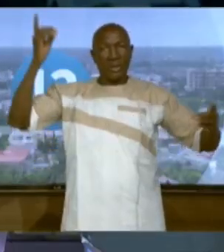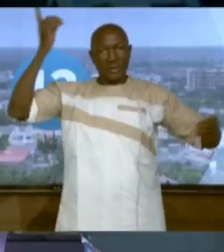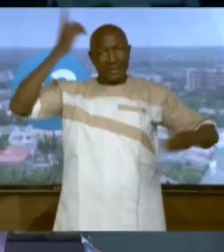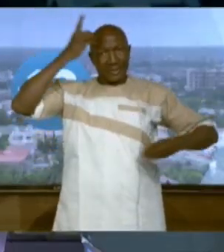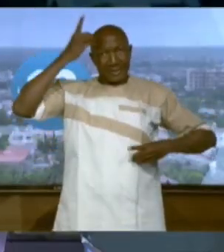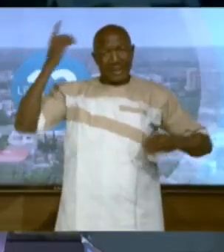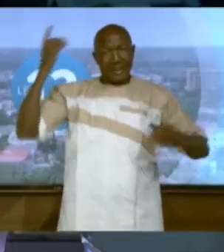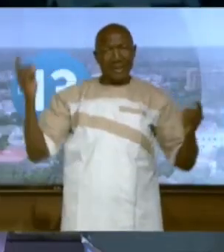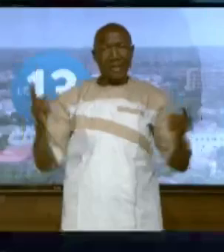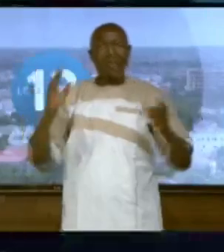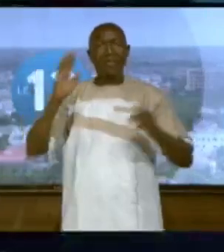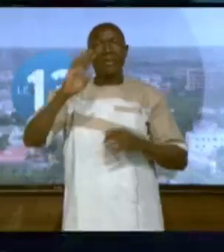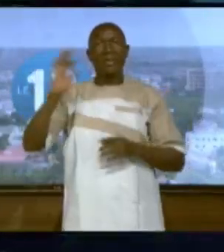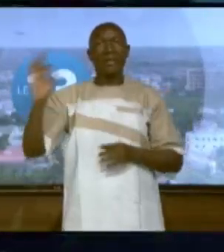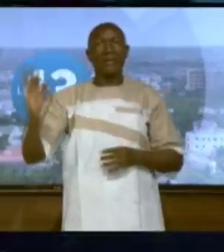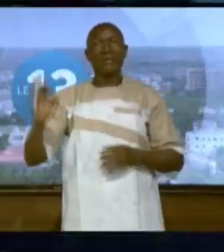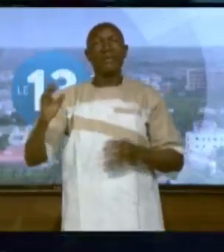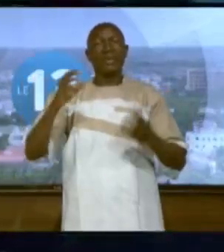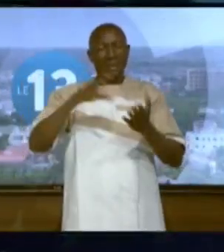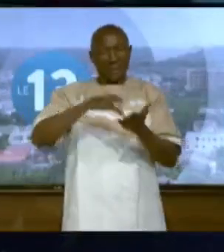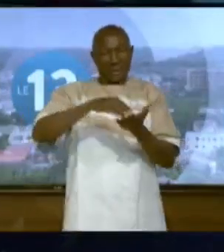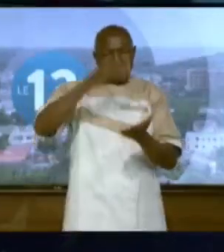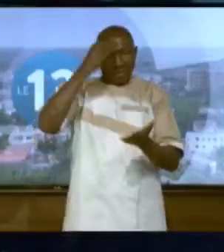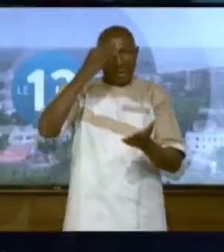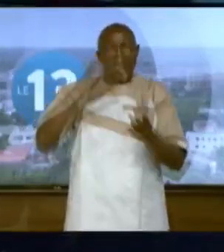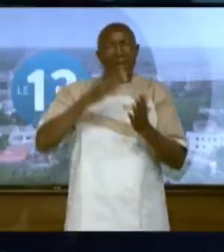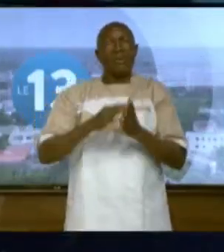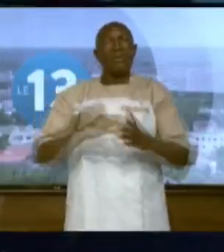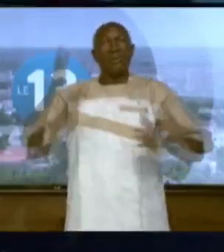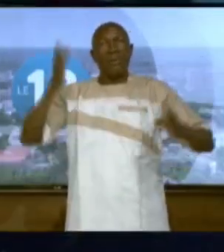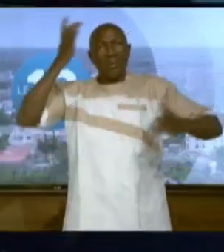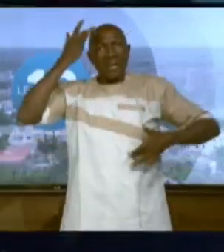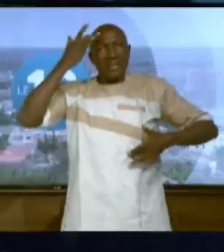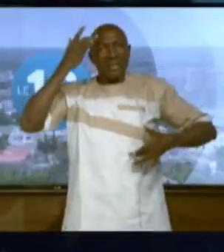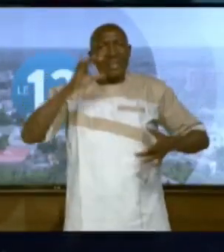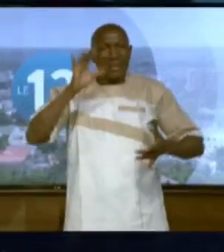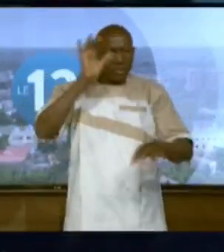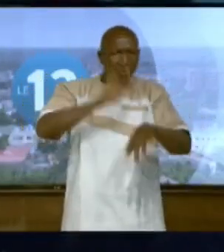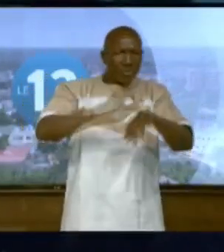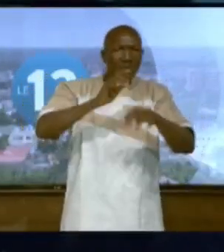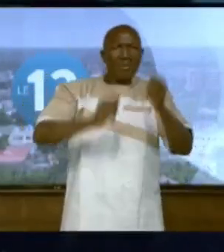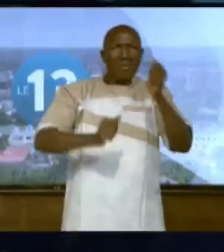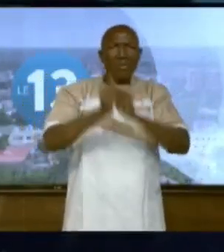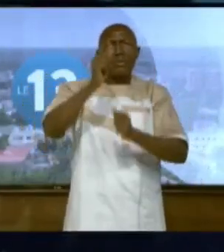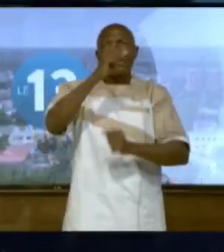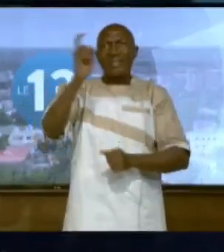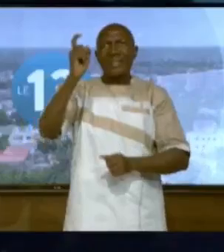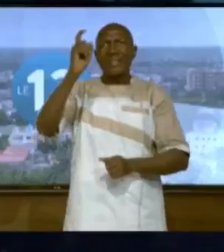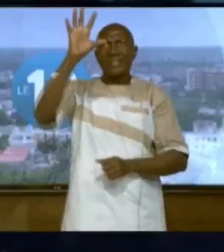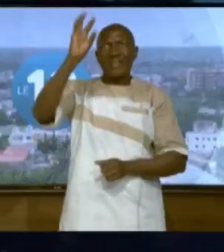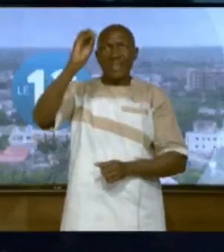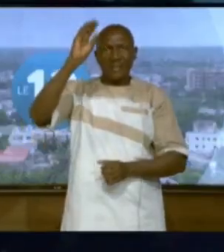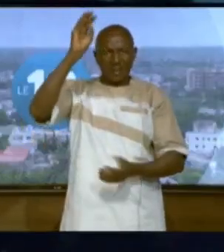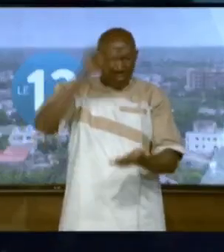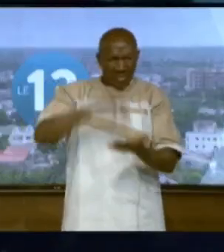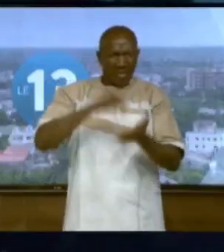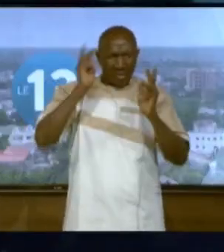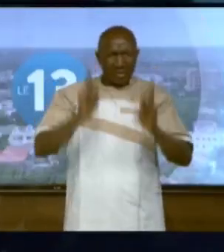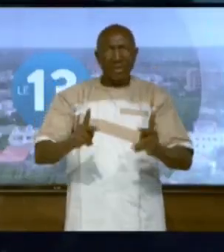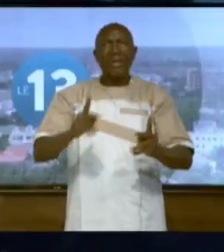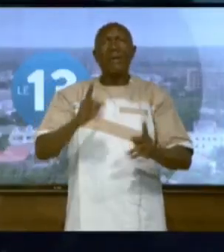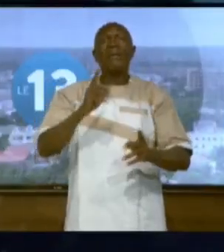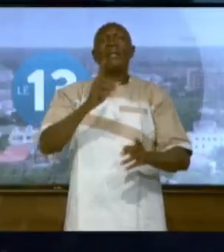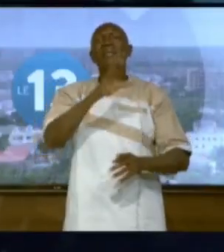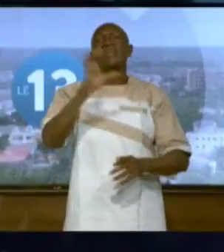mieux renseigner les hommes de médiia sur cette maladie qui a touché plus de 150000 personnes avec près de 700 décès il s